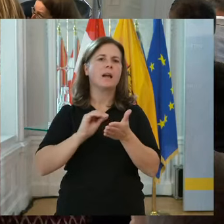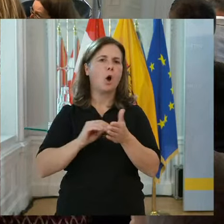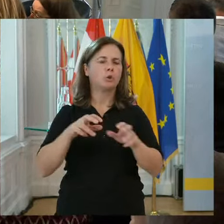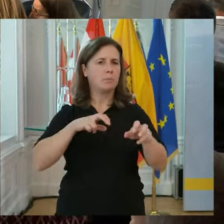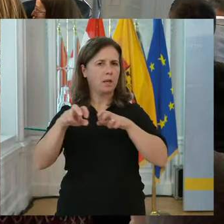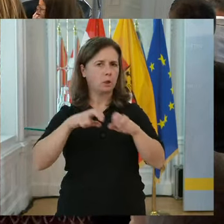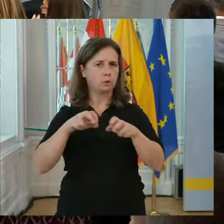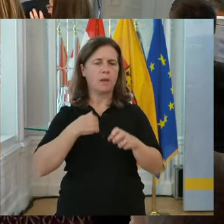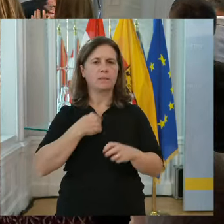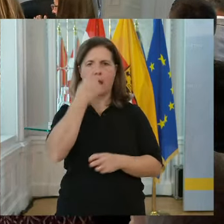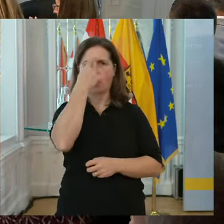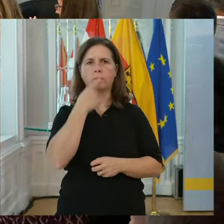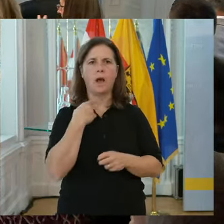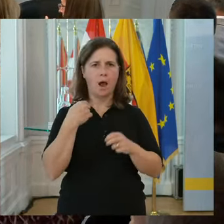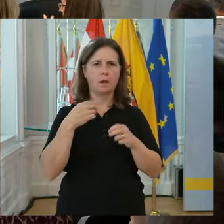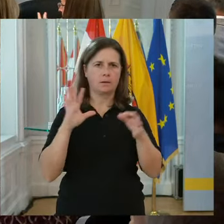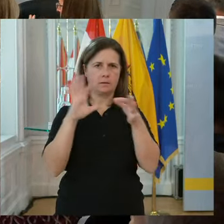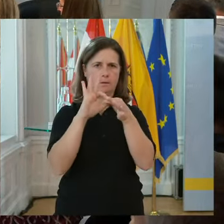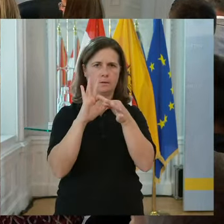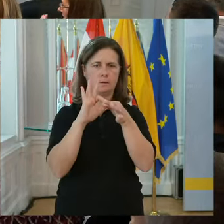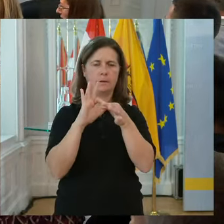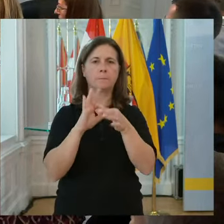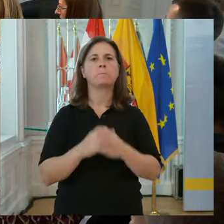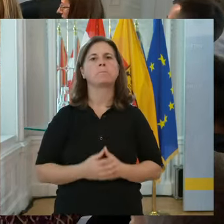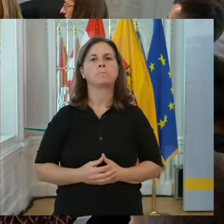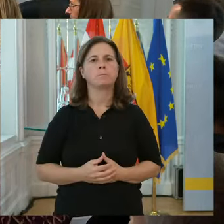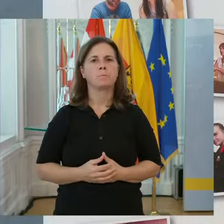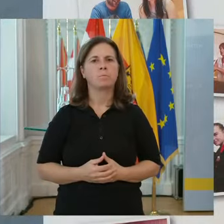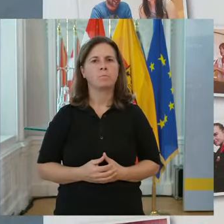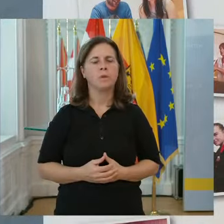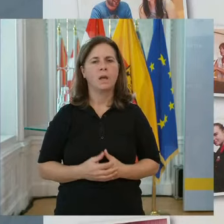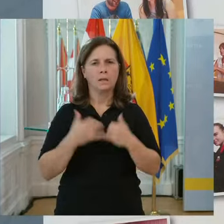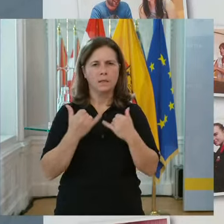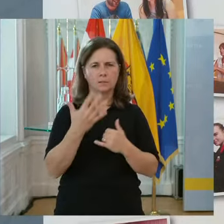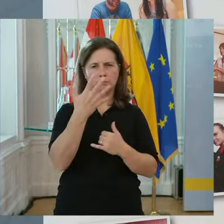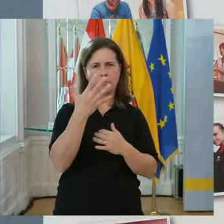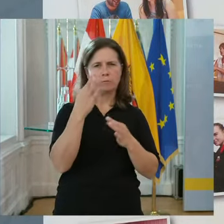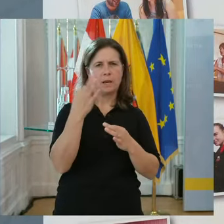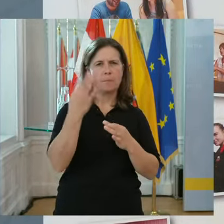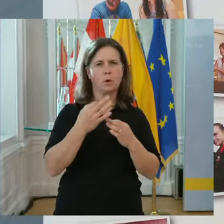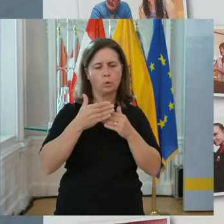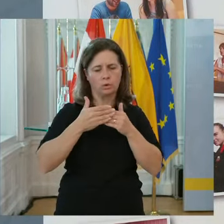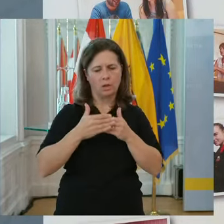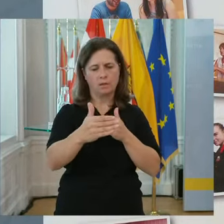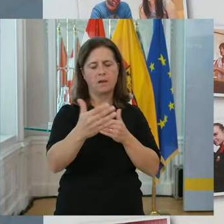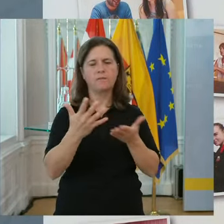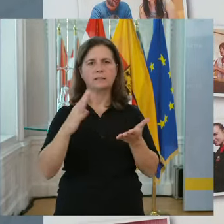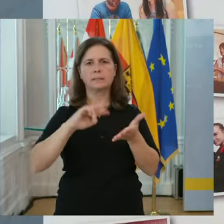GmbH angesiedelt. Was haben wir die nächsten 5 bis 10 Minuten vor?